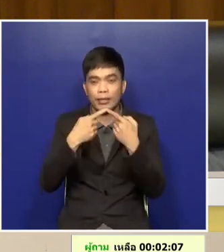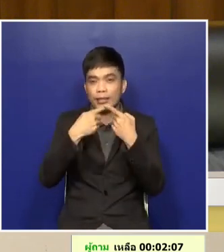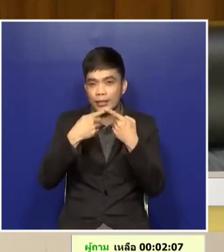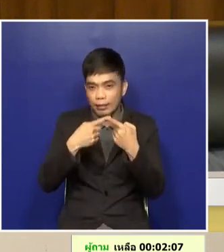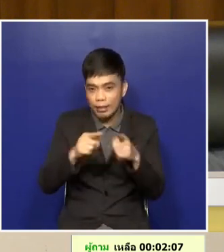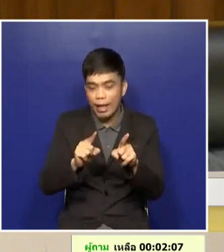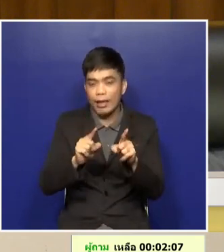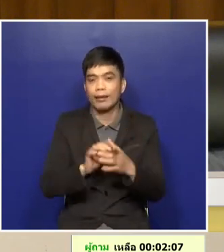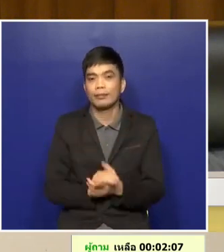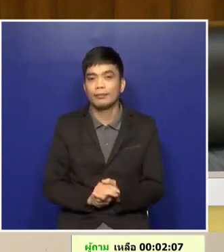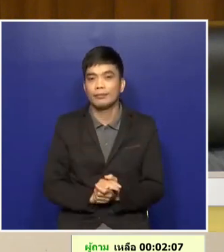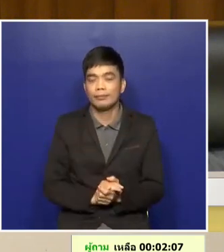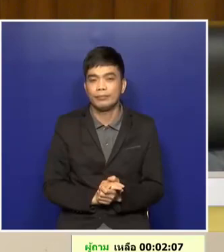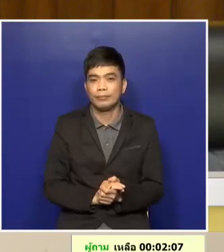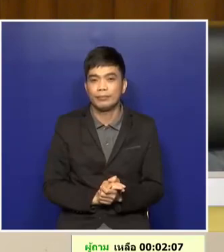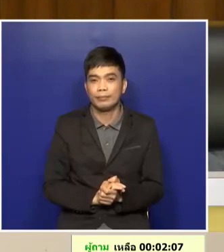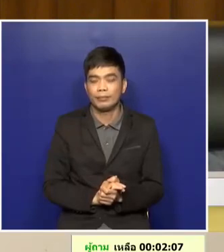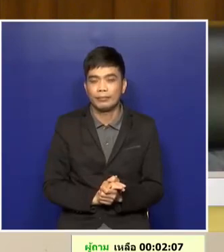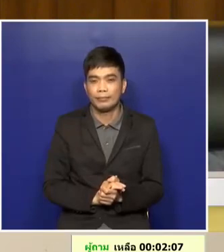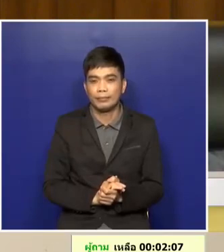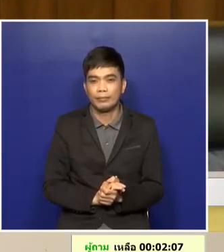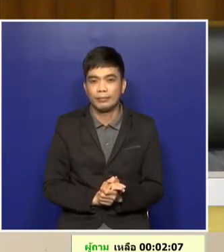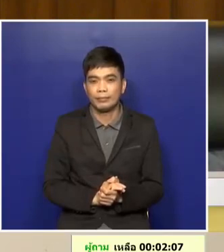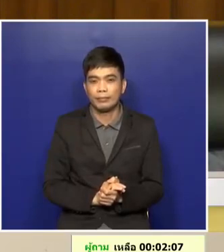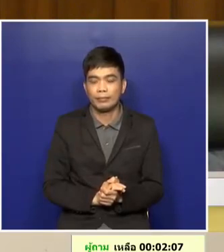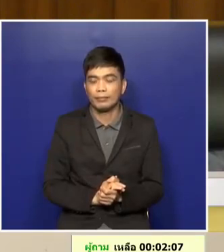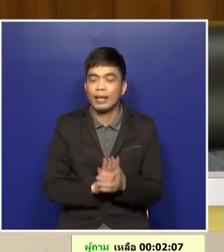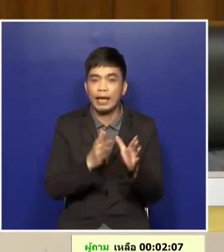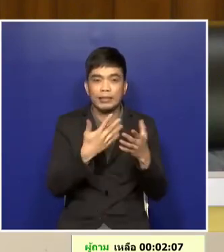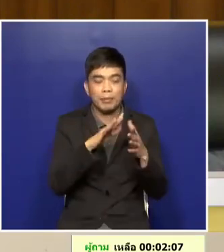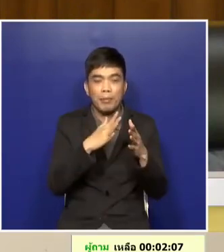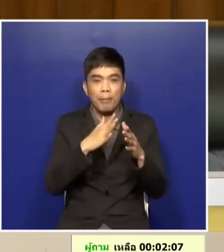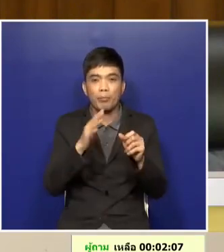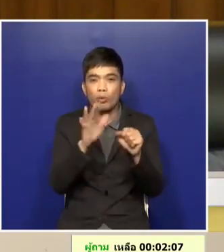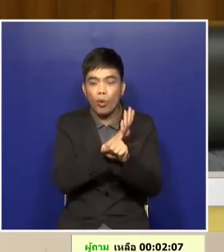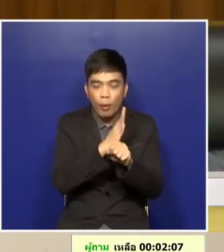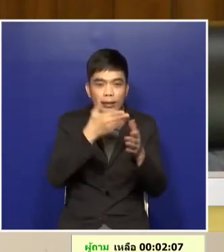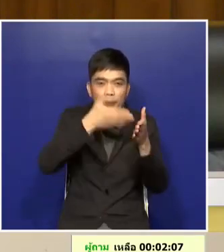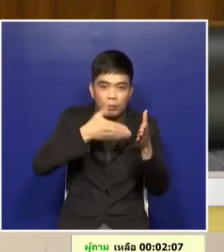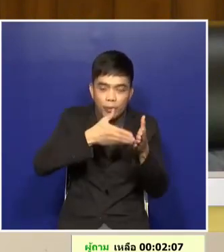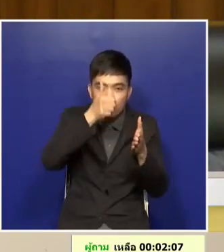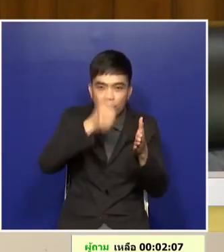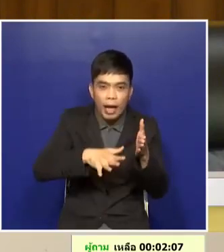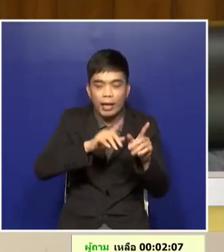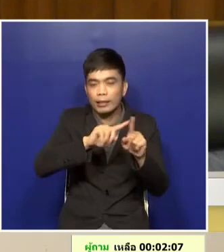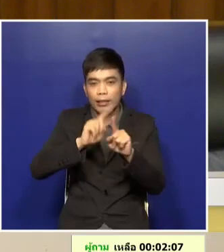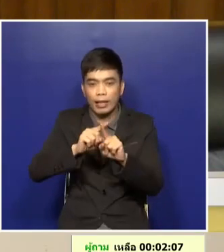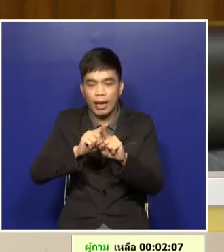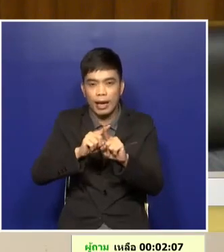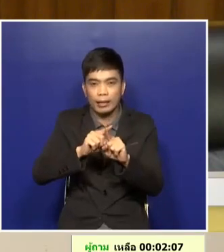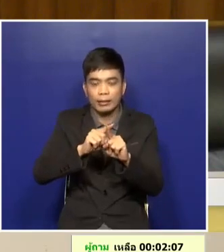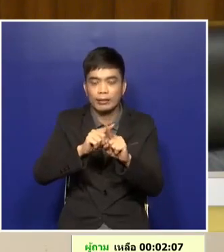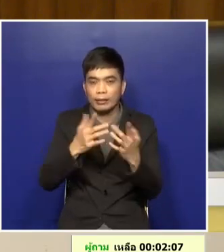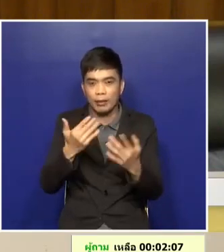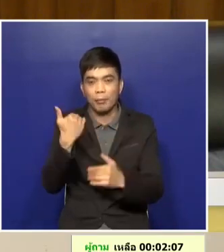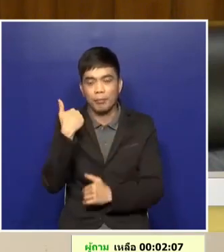ก็อาจจะมีข้อที่ตกหล่นไปอยู่ในกลุ่มอื่นๆนะครับซึ่งอันนี้ผมก็ได้เรียนแล้วนะครับว่าเราก็มีมาตรการ